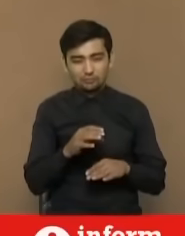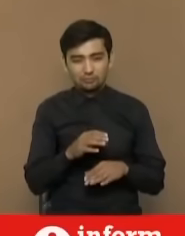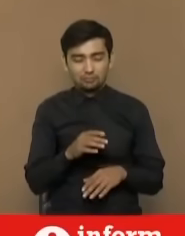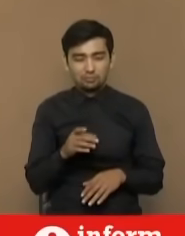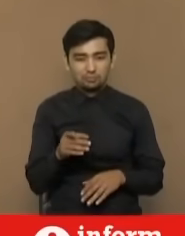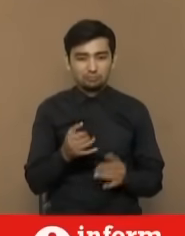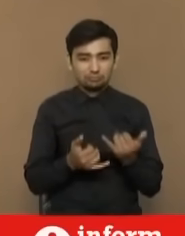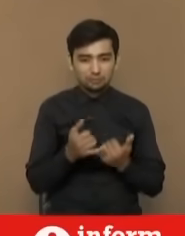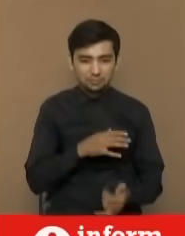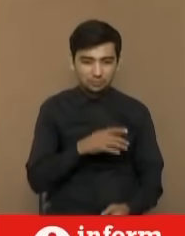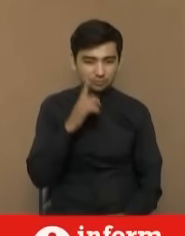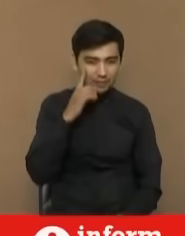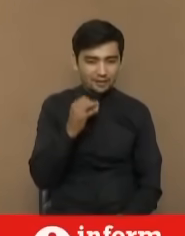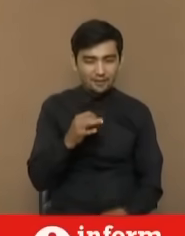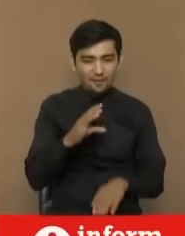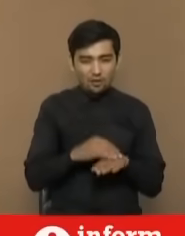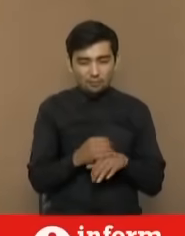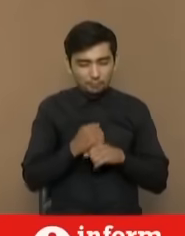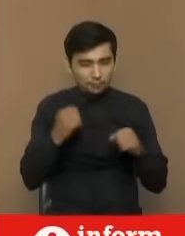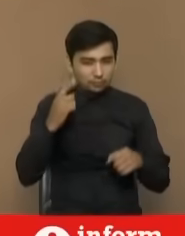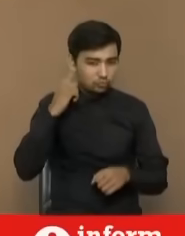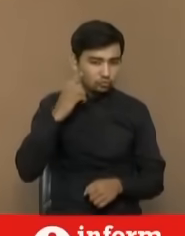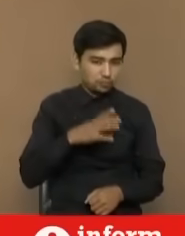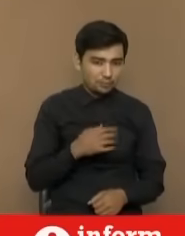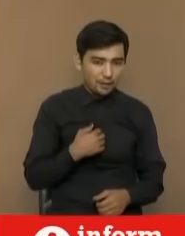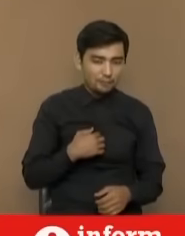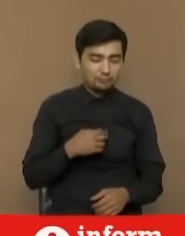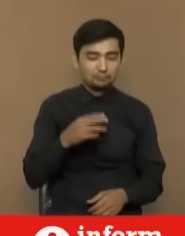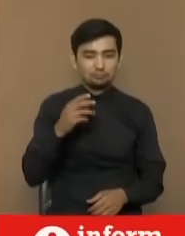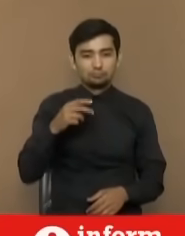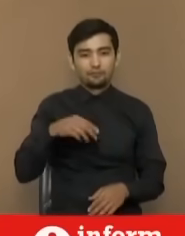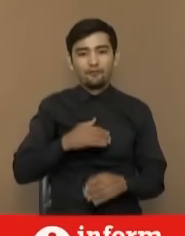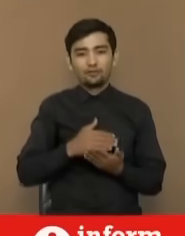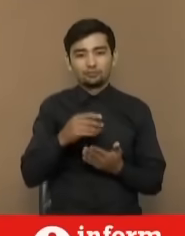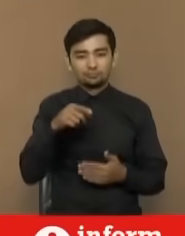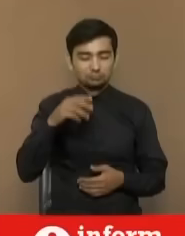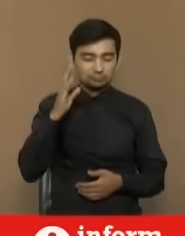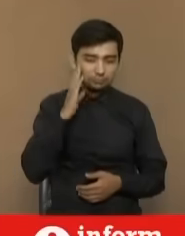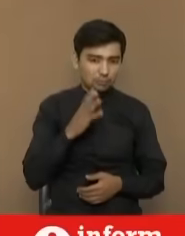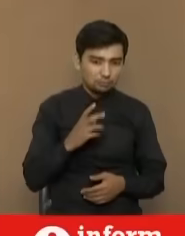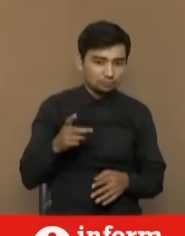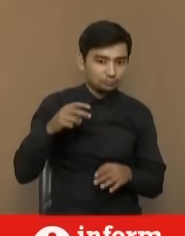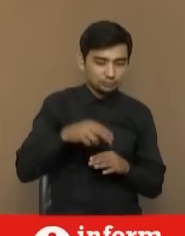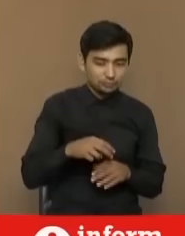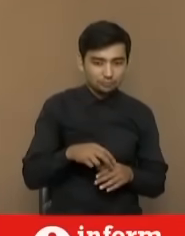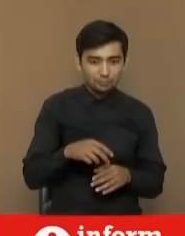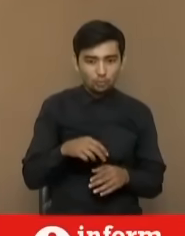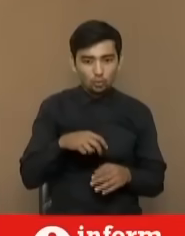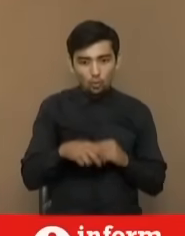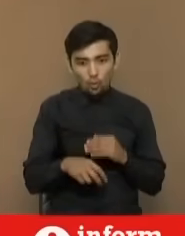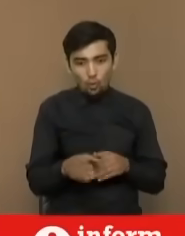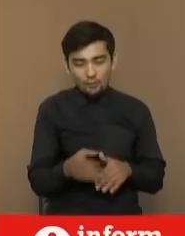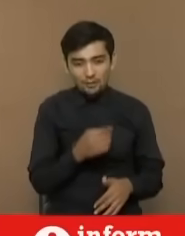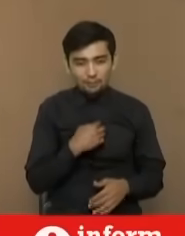такой. Түн ортасында жарылыстың дыбысын естідім. Мен жоғарыда жатқан едім. Төмен түсейін десем, біреу сатын алып тастапты. Секірдім де жарылыс болған үйге